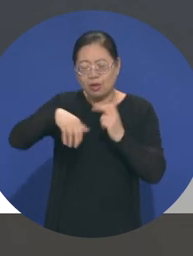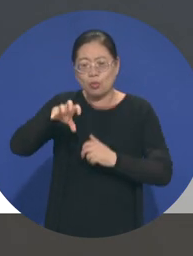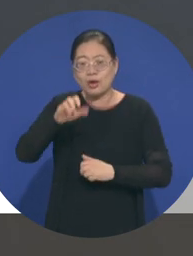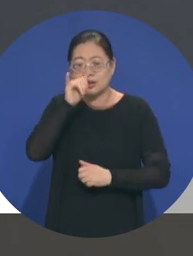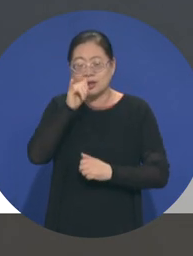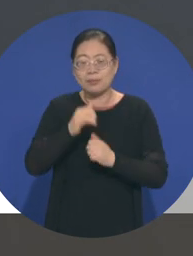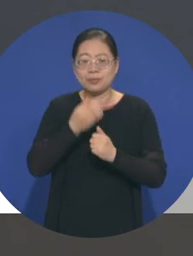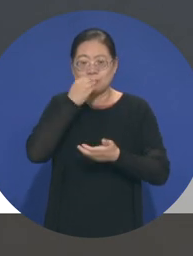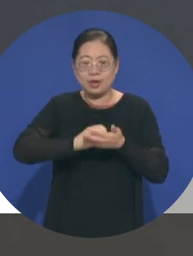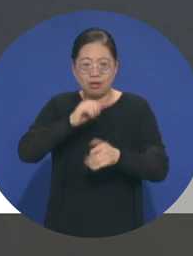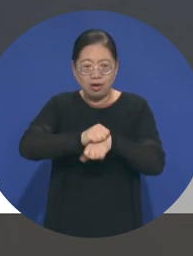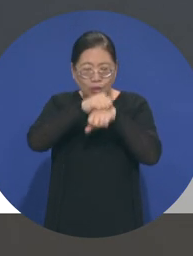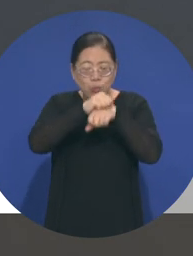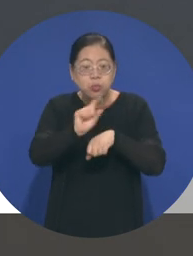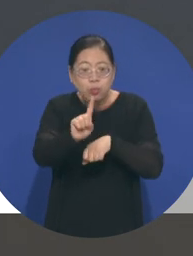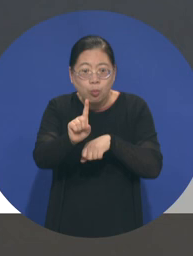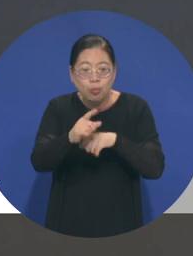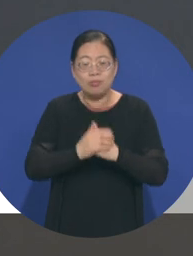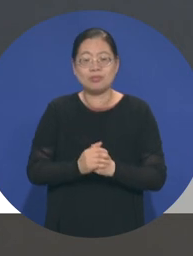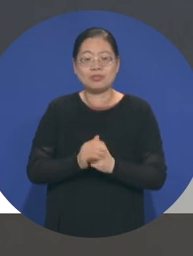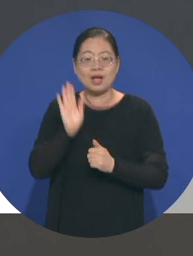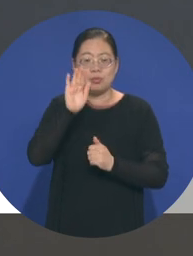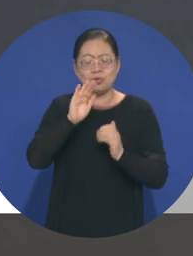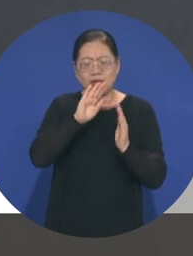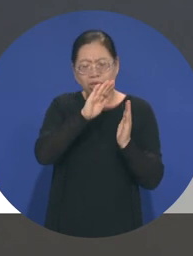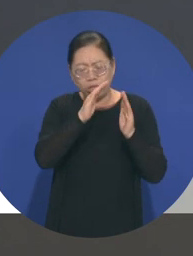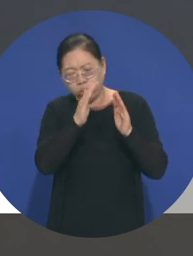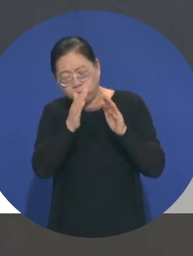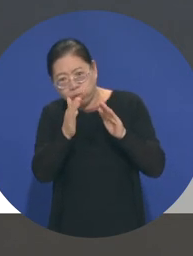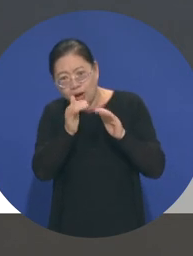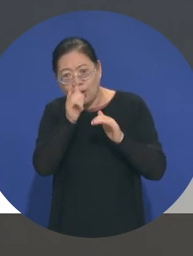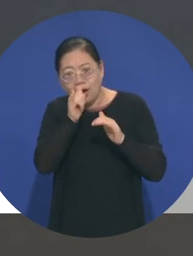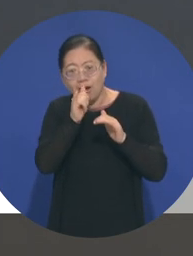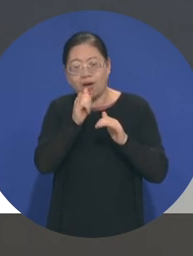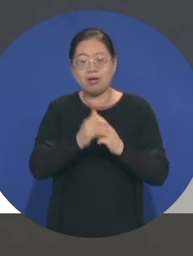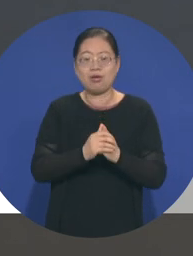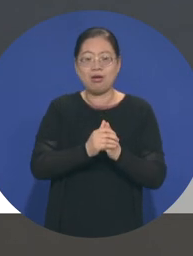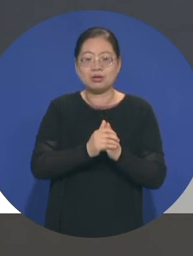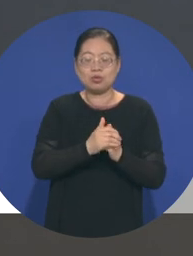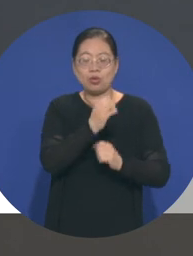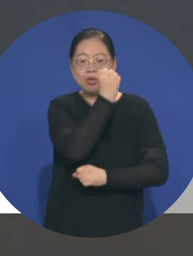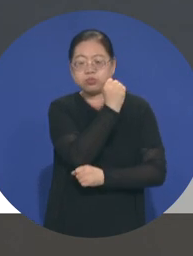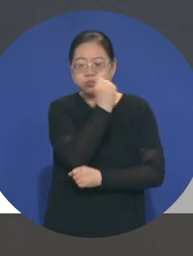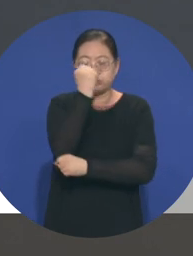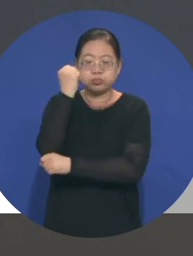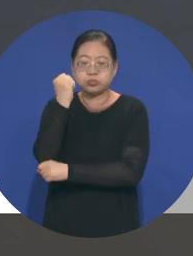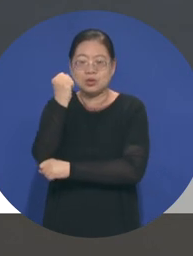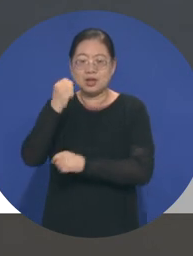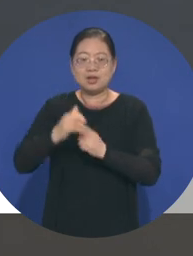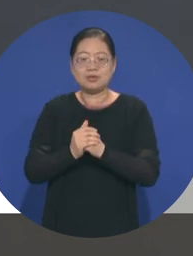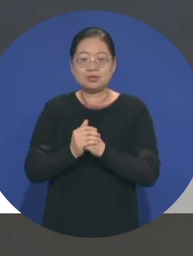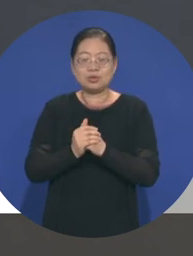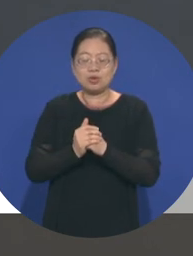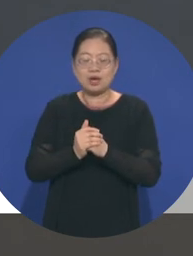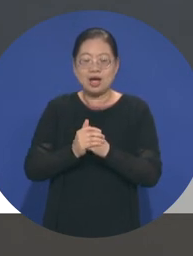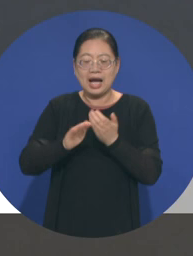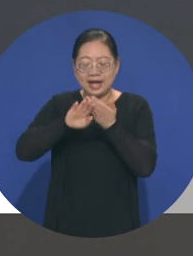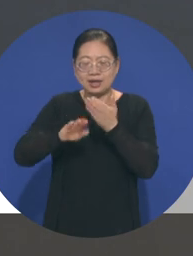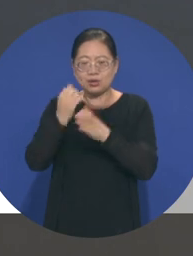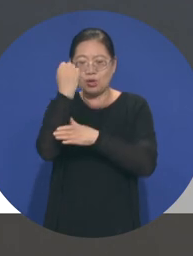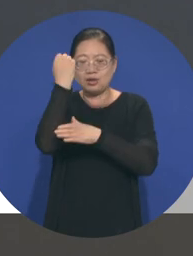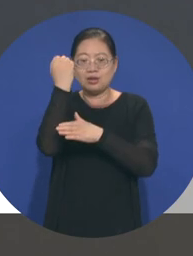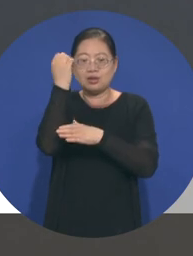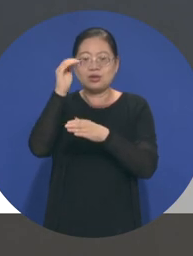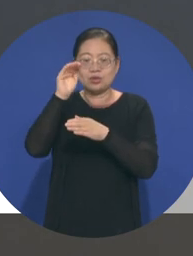등이 있습니다 축대는 앞으로 기울어진다는 이동이 된다든지 밑으로 치마가